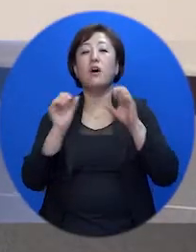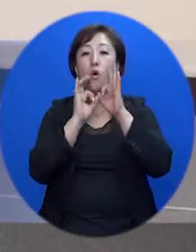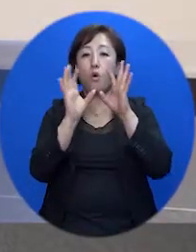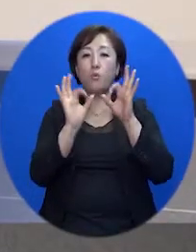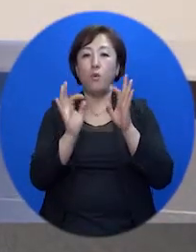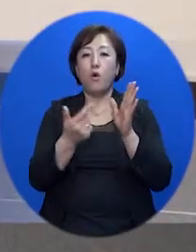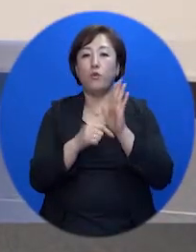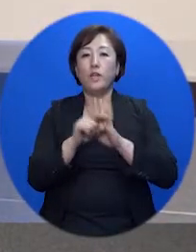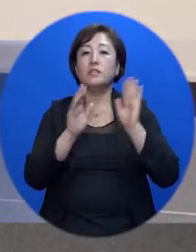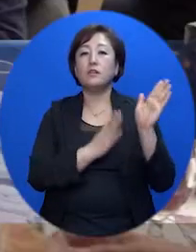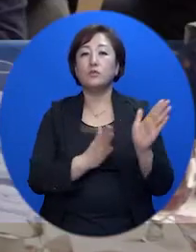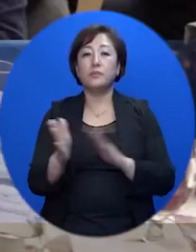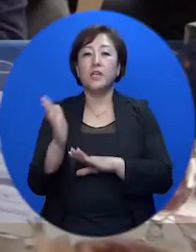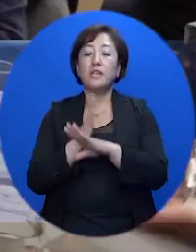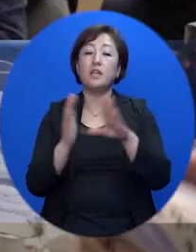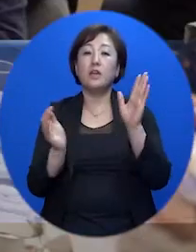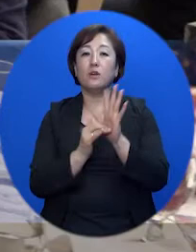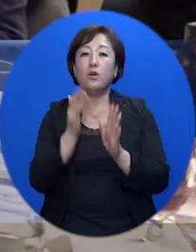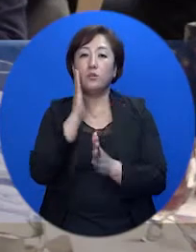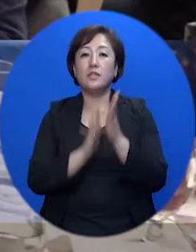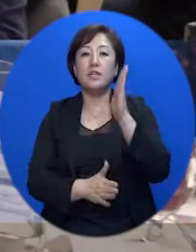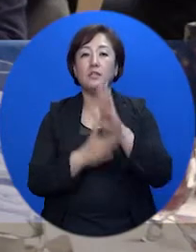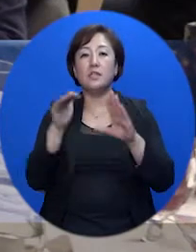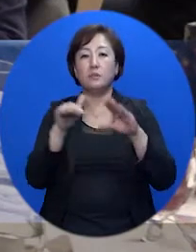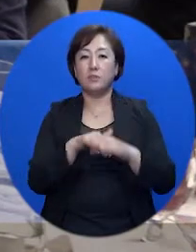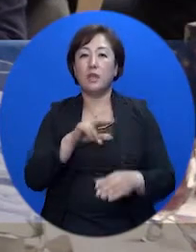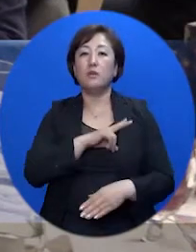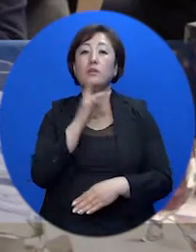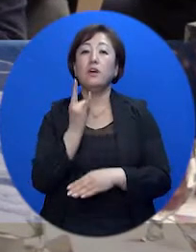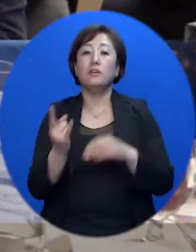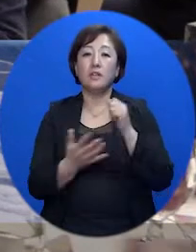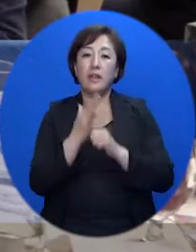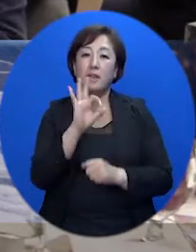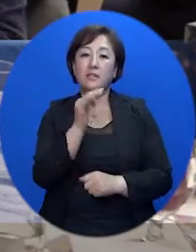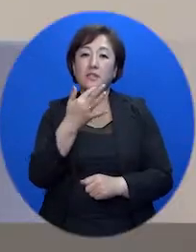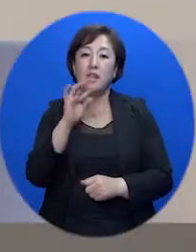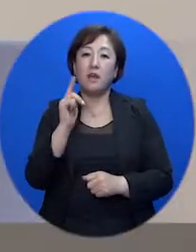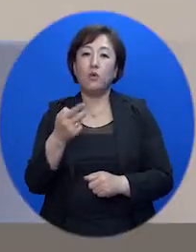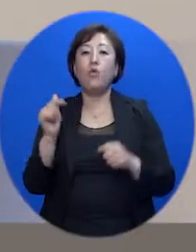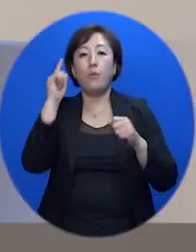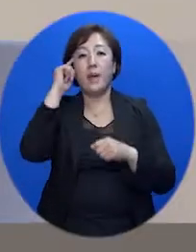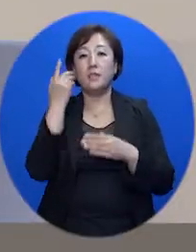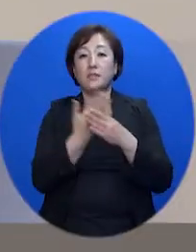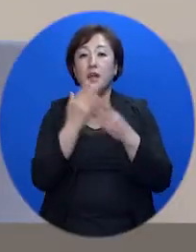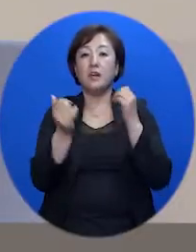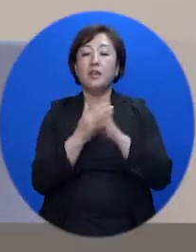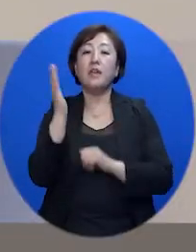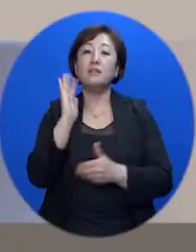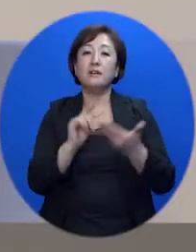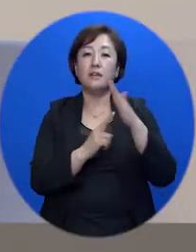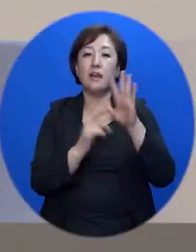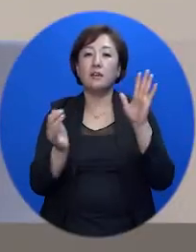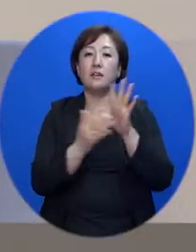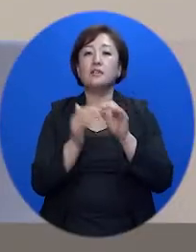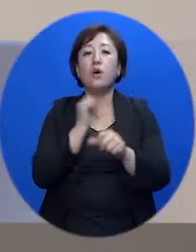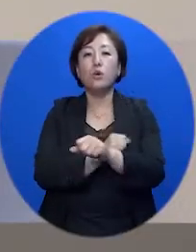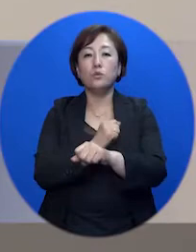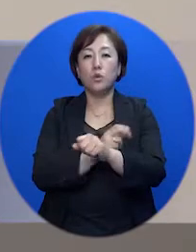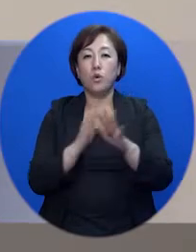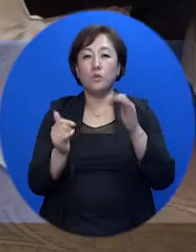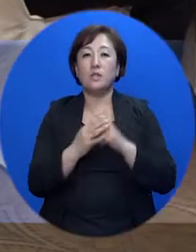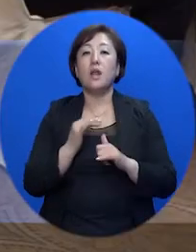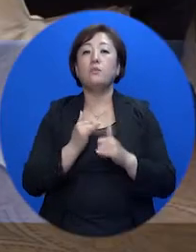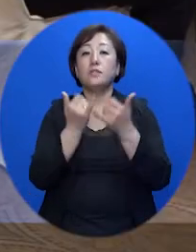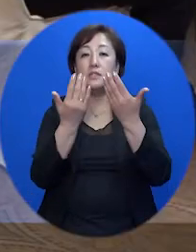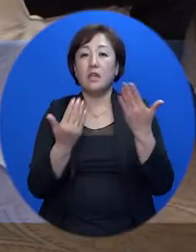널리 알리기 위해 마련됐습니다. 전 울산시 문화재위원인 이창호 박사의 특강을 시작으로 문화관광 해설 공로자